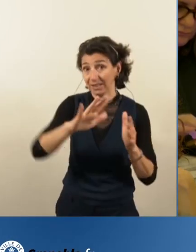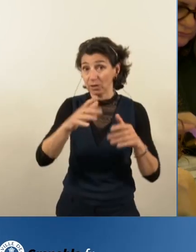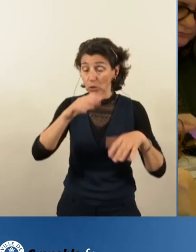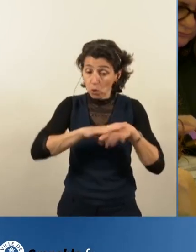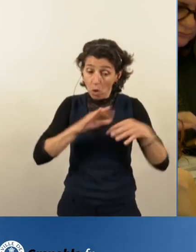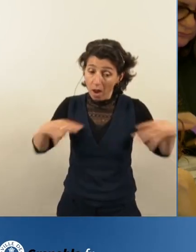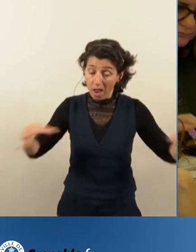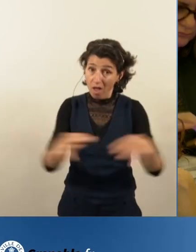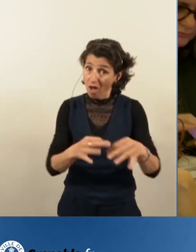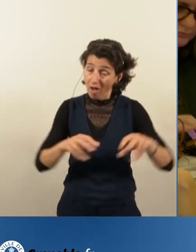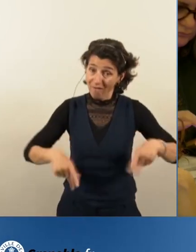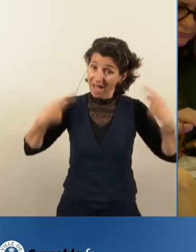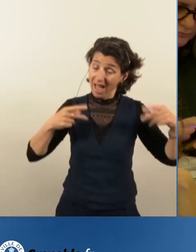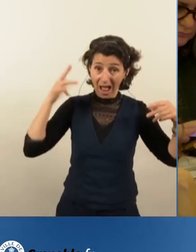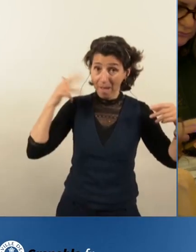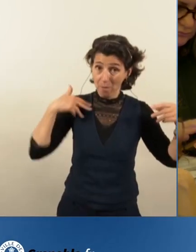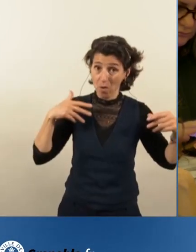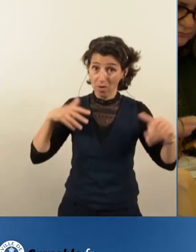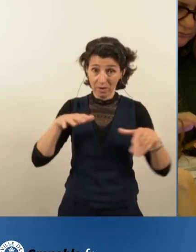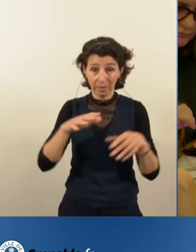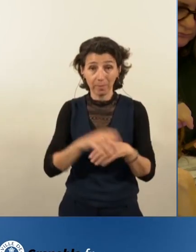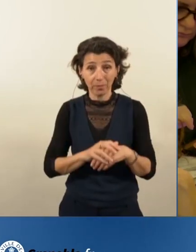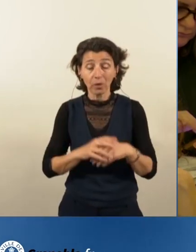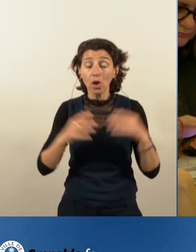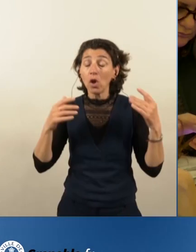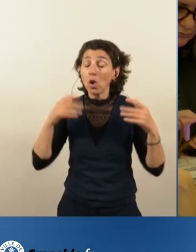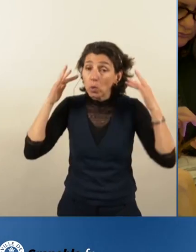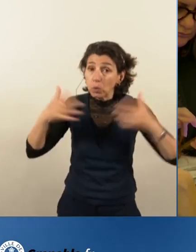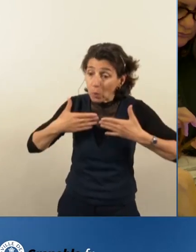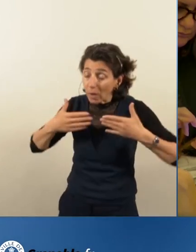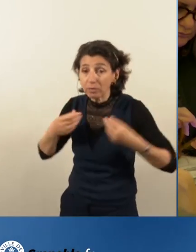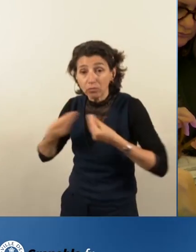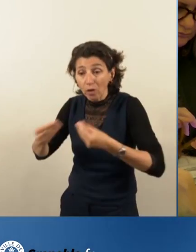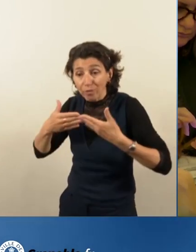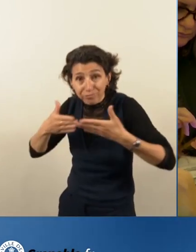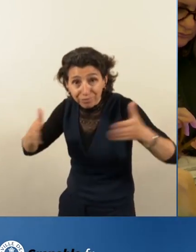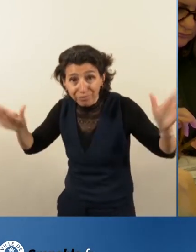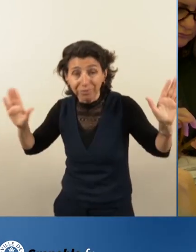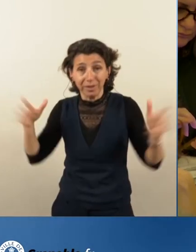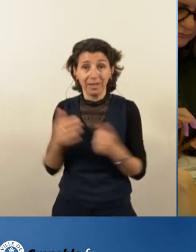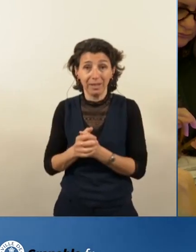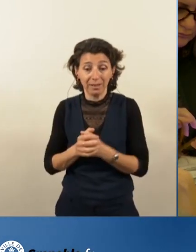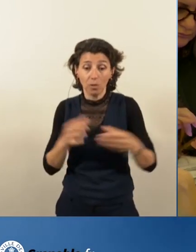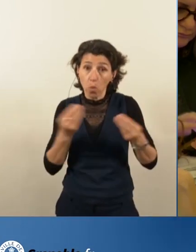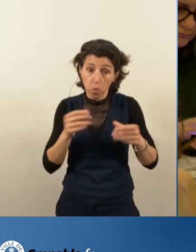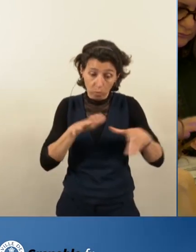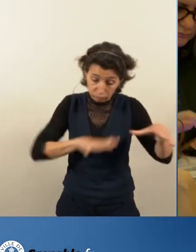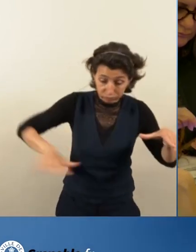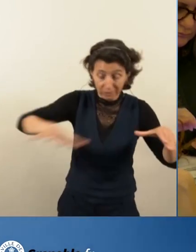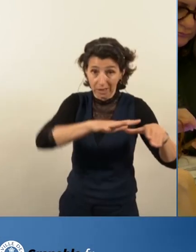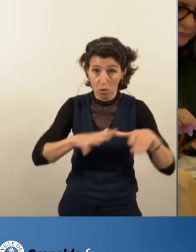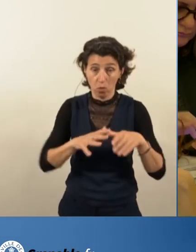les inégalités et je cite à l'échelle d'un bassin de vie d'une participation culturelle la plus large possible à l'échelle du territoire